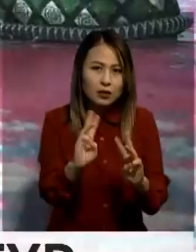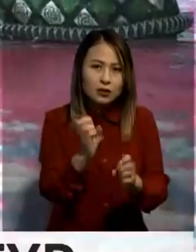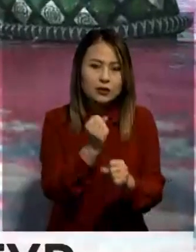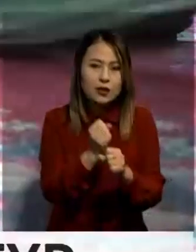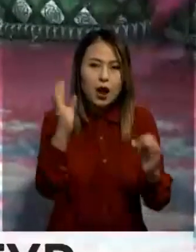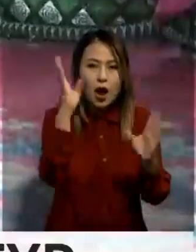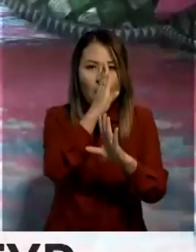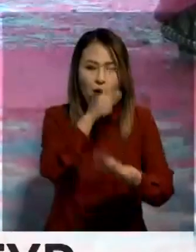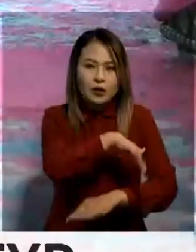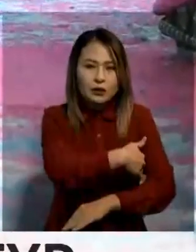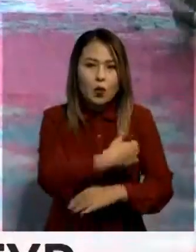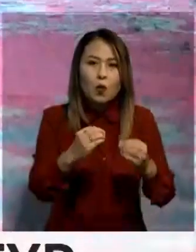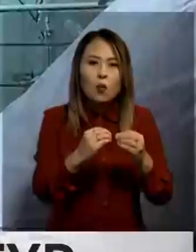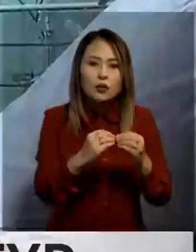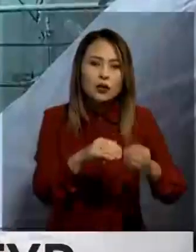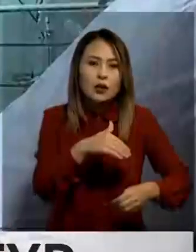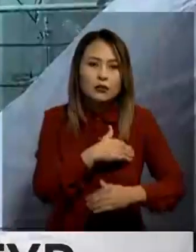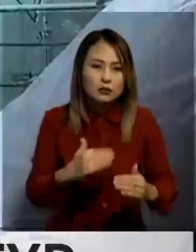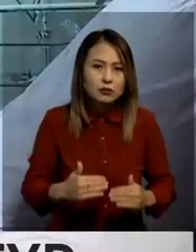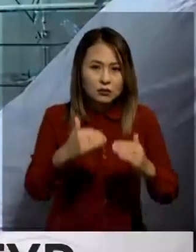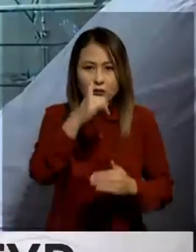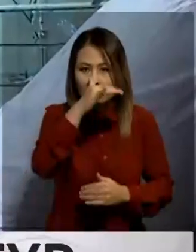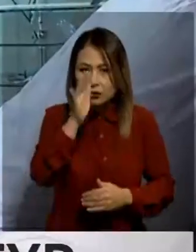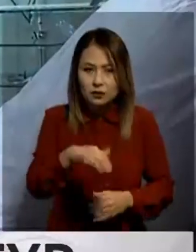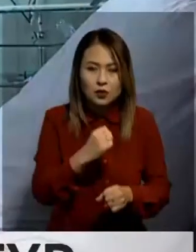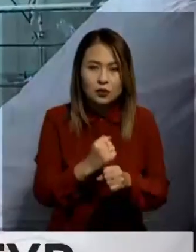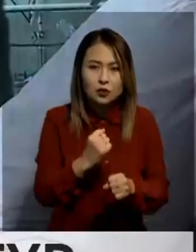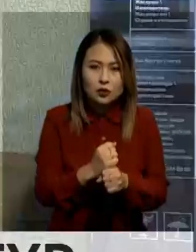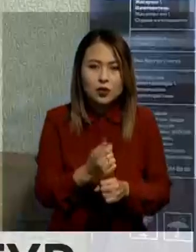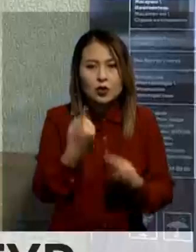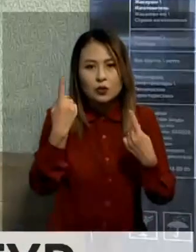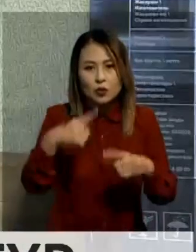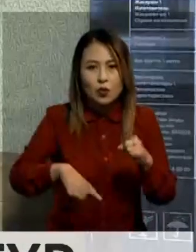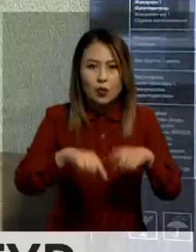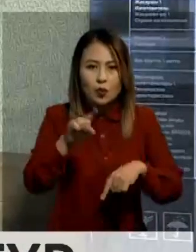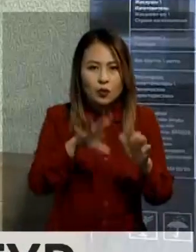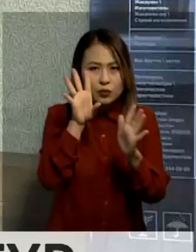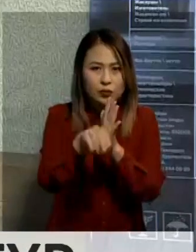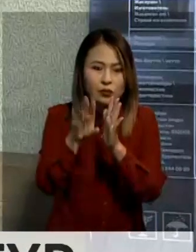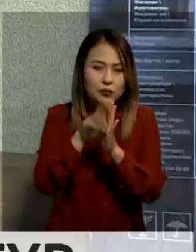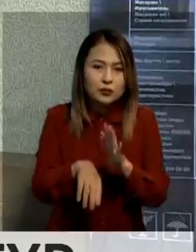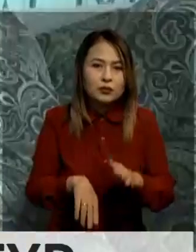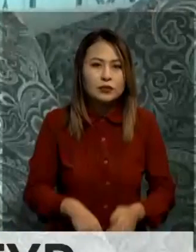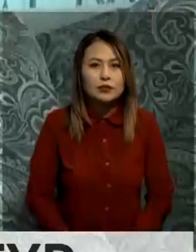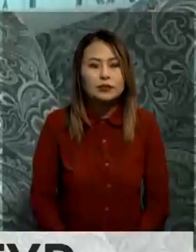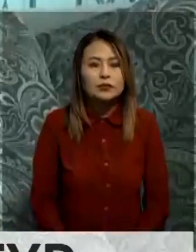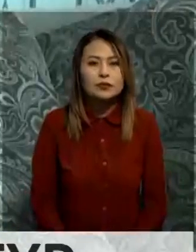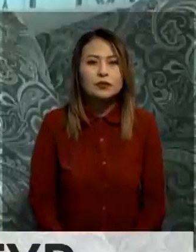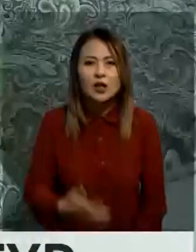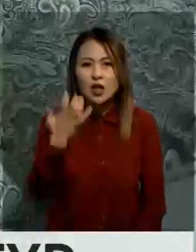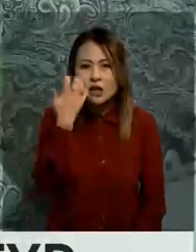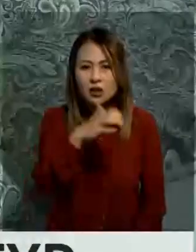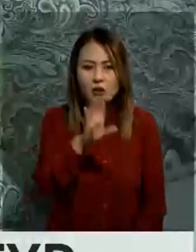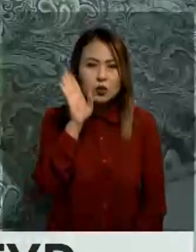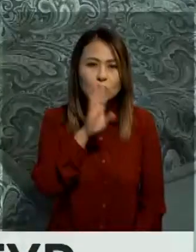ауа температурасы 10 градустан көтерілмейді. Тоңып қалмас үшін қаланың басқа бөлігіндегі туыстарының жылы үйін паналауға мәжбүр. Ыстық су вообще